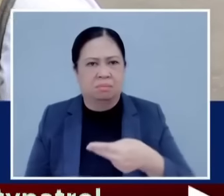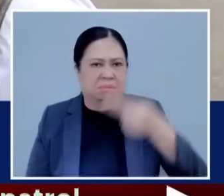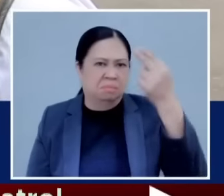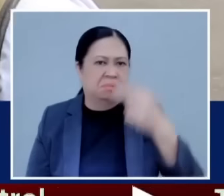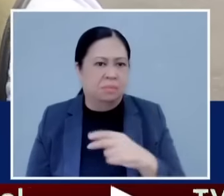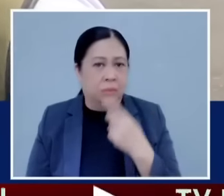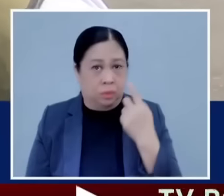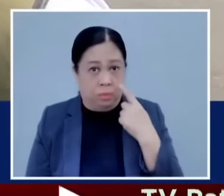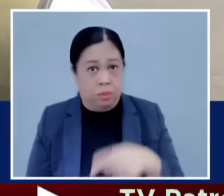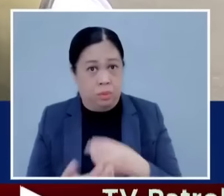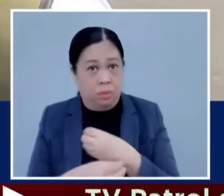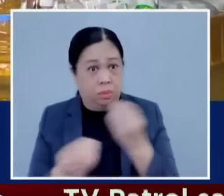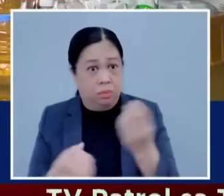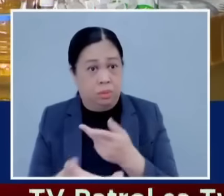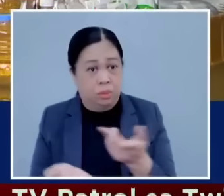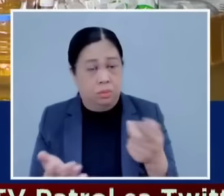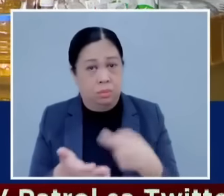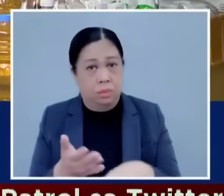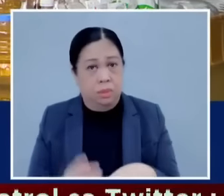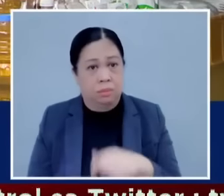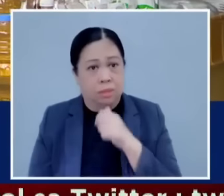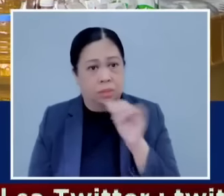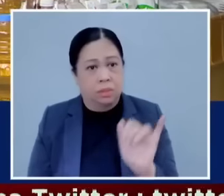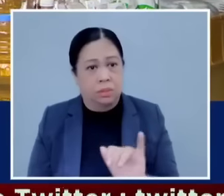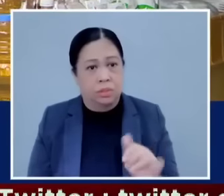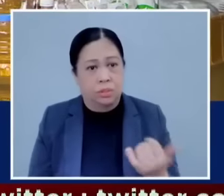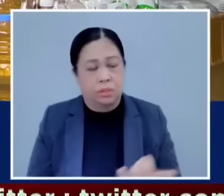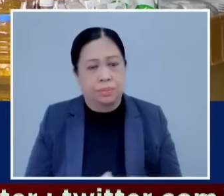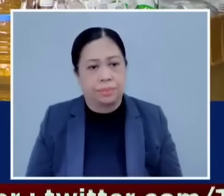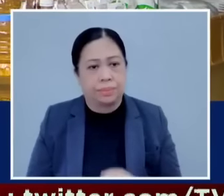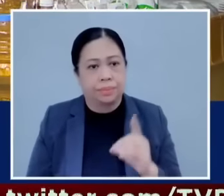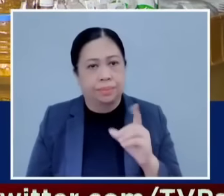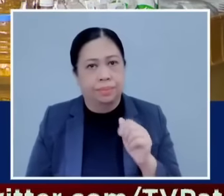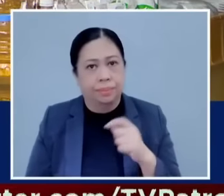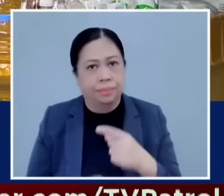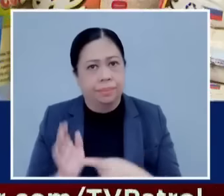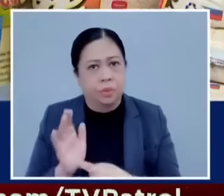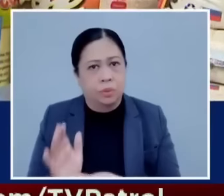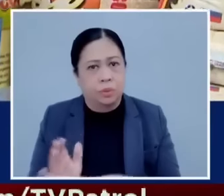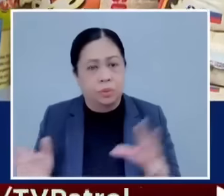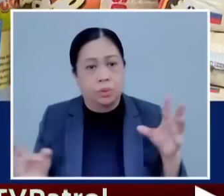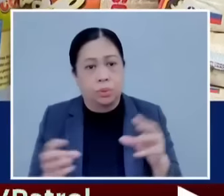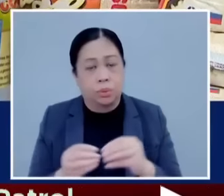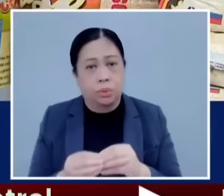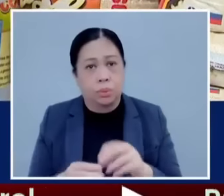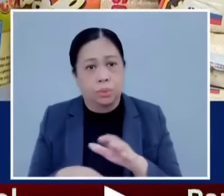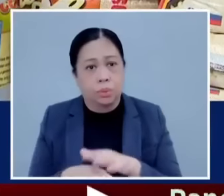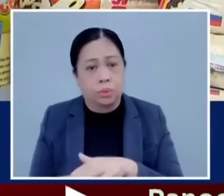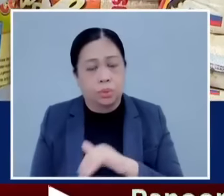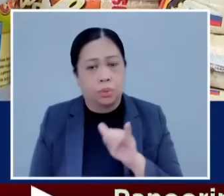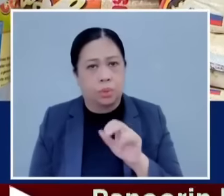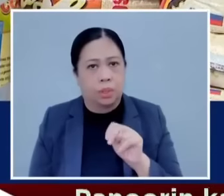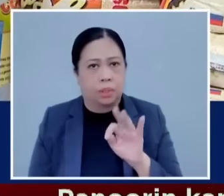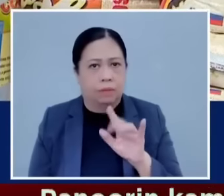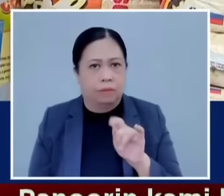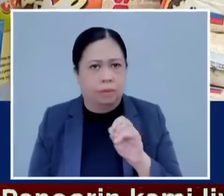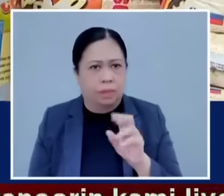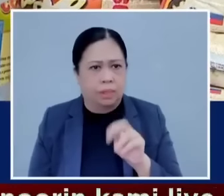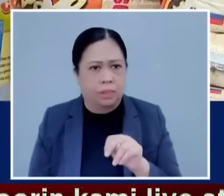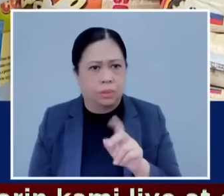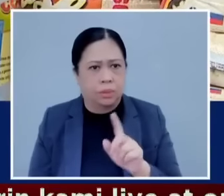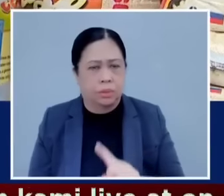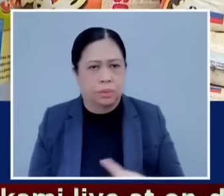Kita mo naman ang presyo, di naman nagbago. Sa kabila ng datos na nagpapakita ng kabuuang pagbagal ng inflation sa bansa,